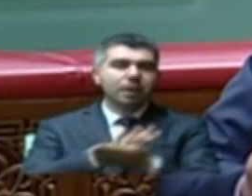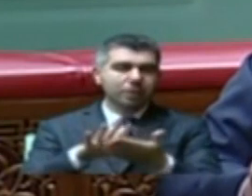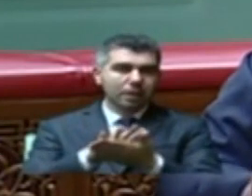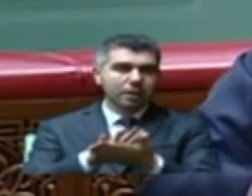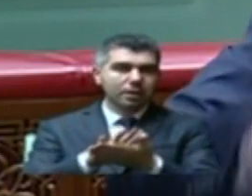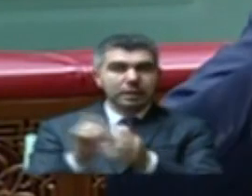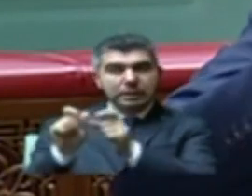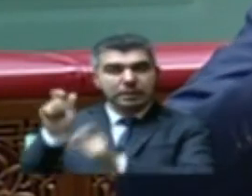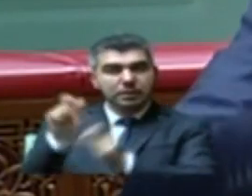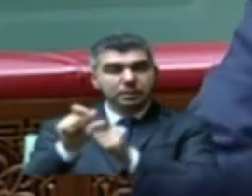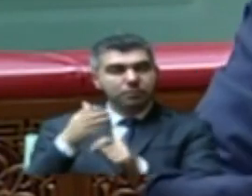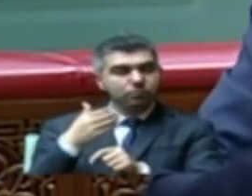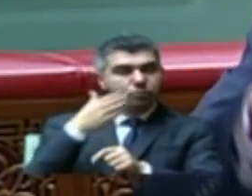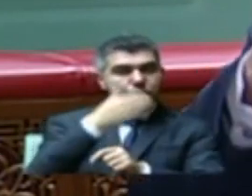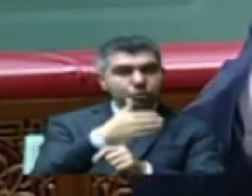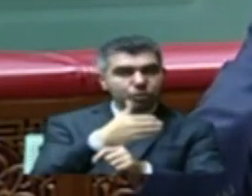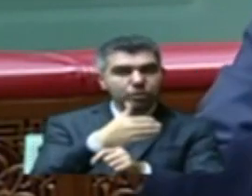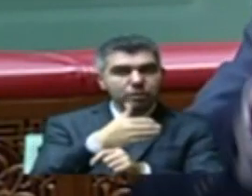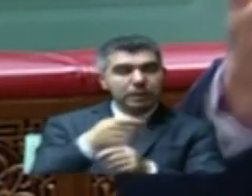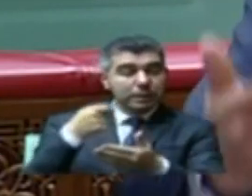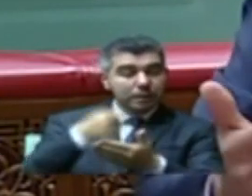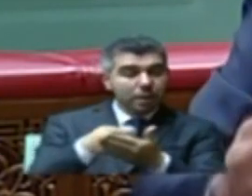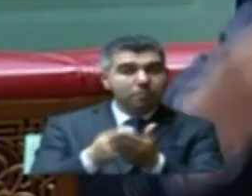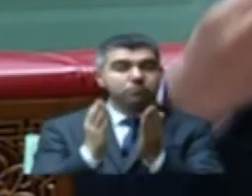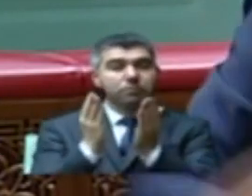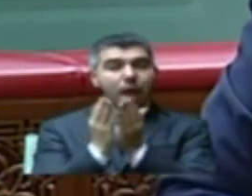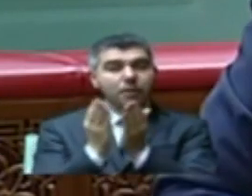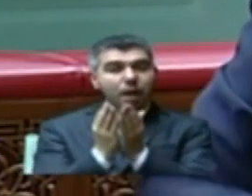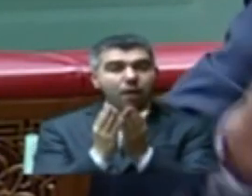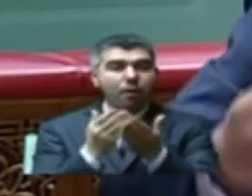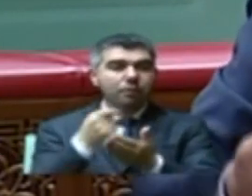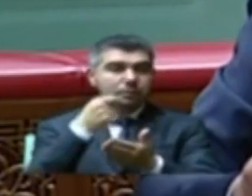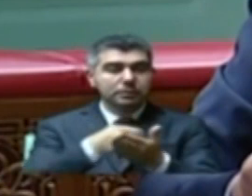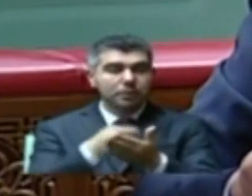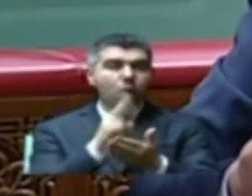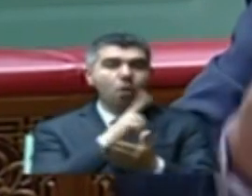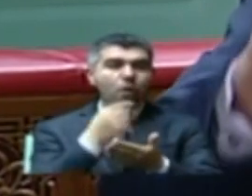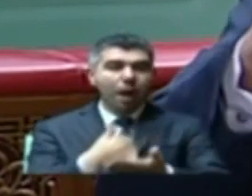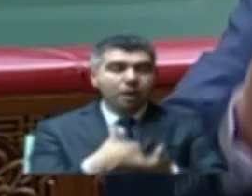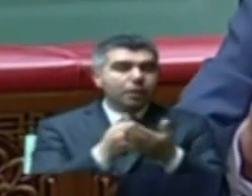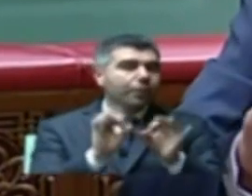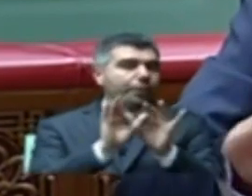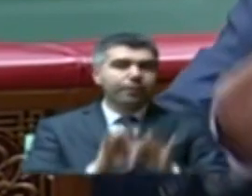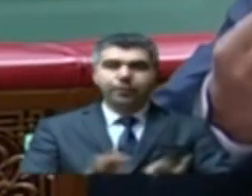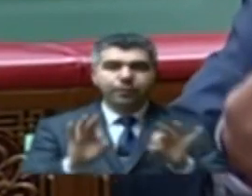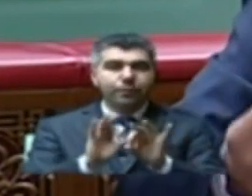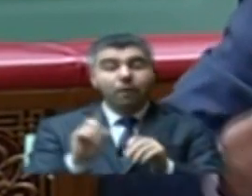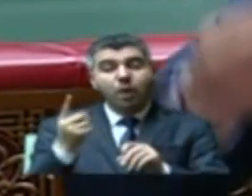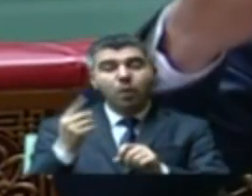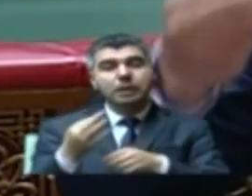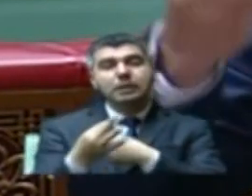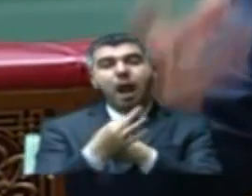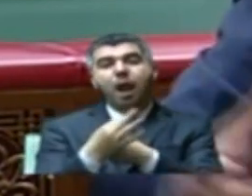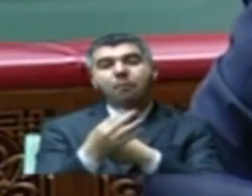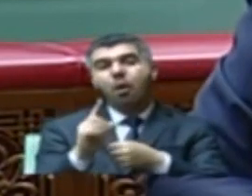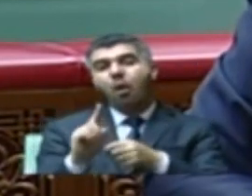كيمشي ما كيتكلف عليكم والو، ما كتخسروا عليه لا في مدرسة ولا في والو، كيتعلم الحرفة وكينوض كيشغل راسو وكيشغل